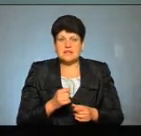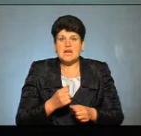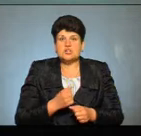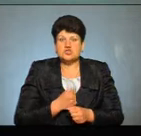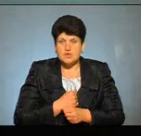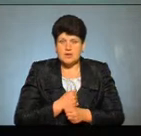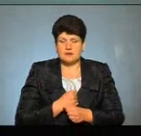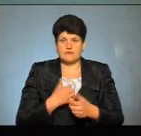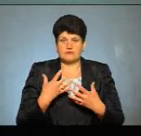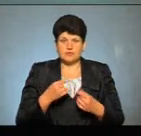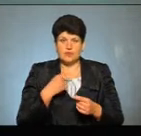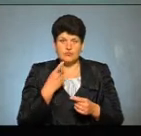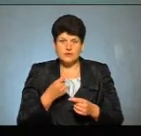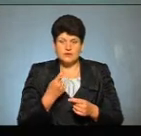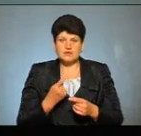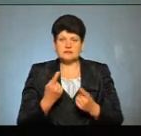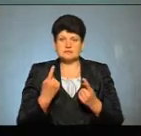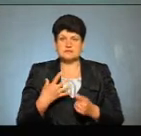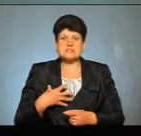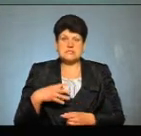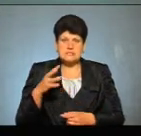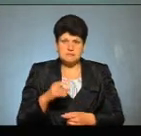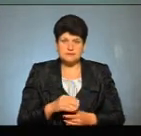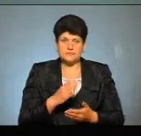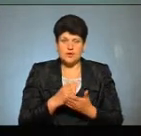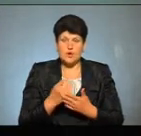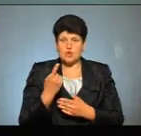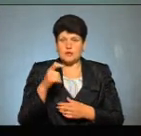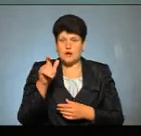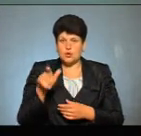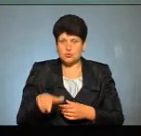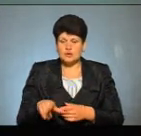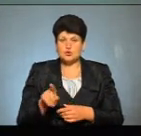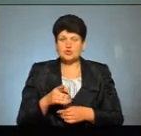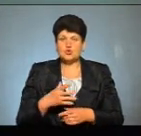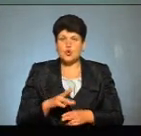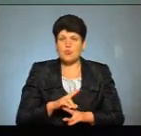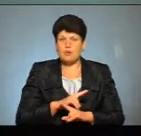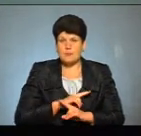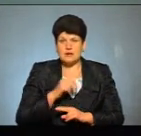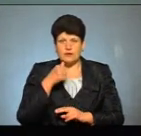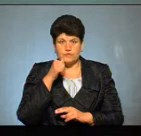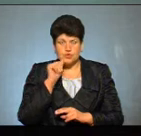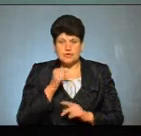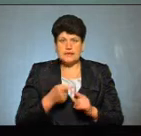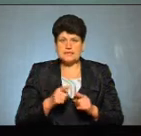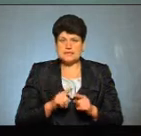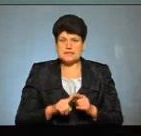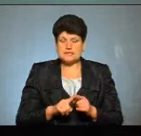вже казав, супроводжується смертністю. Одна людина, що померла завчора, це